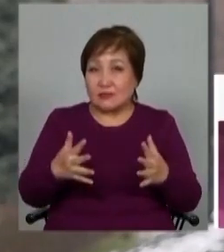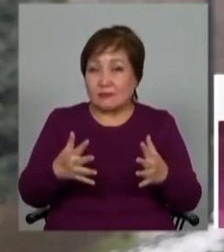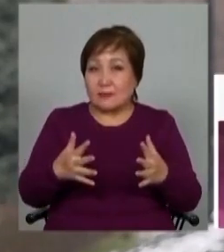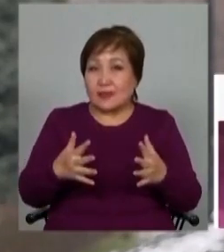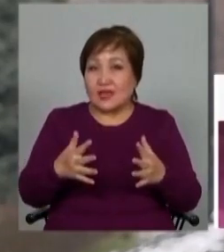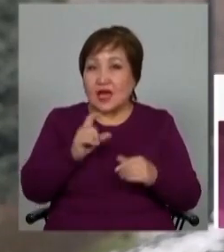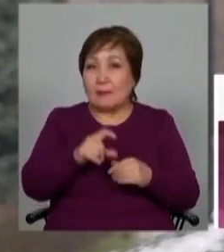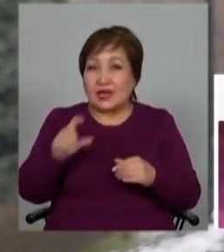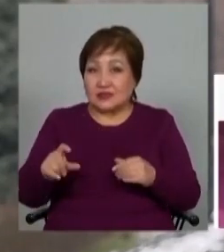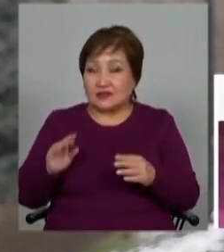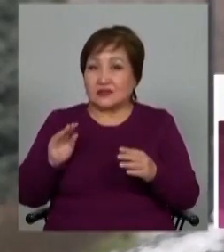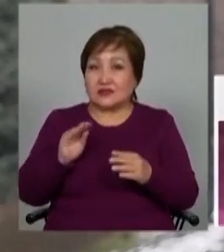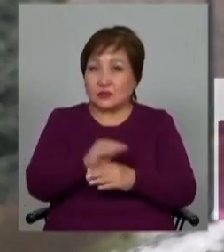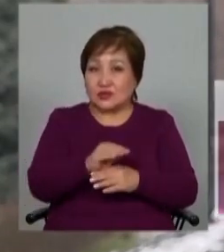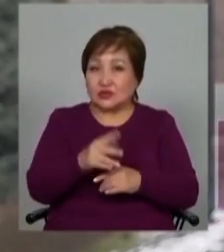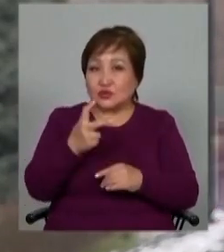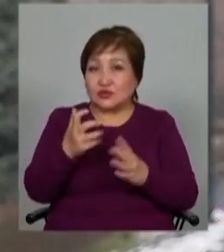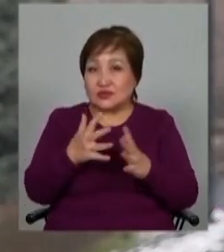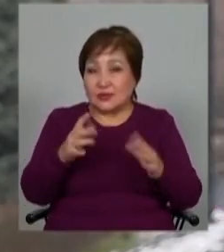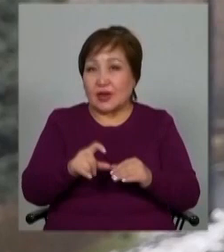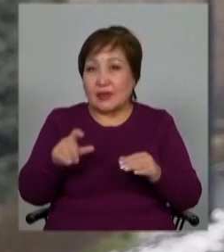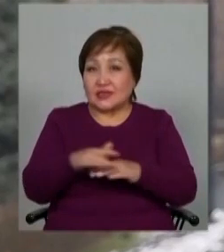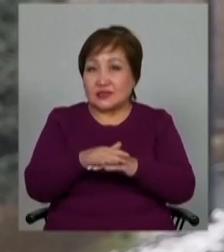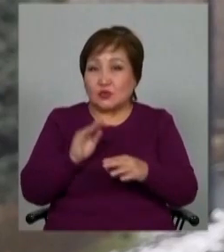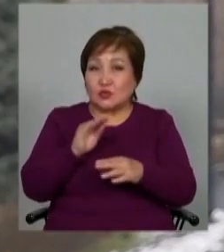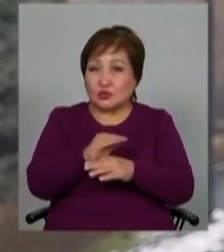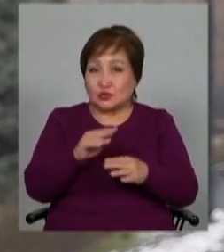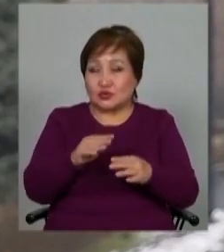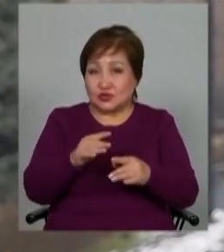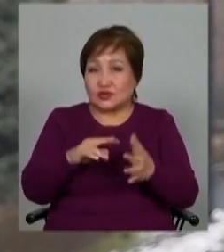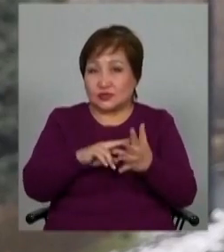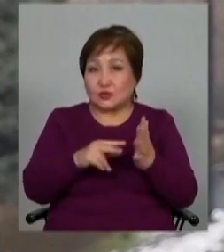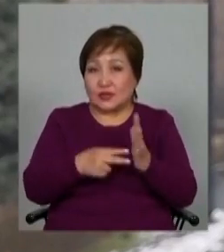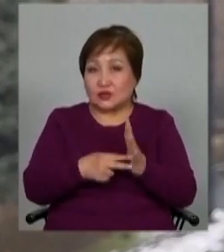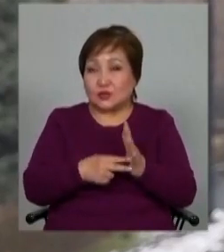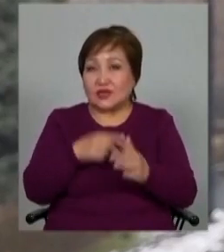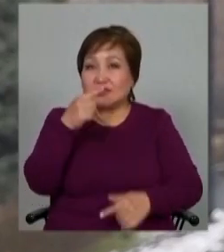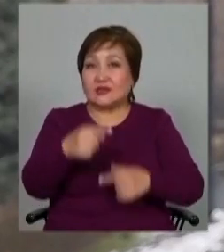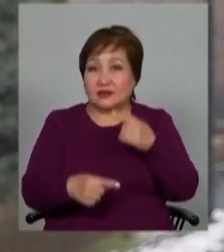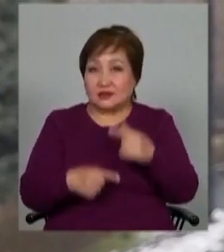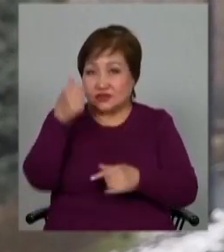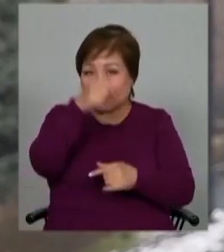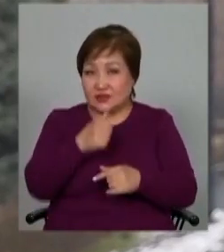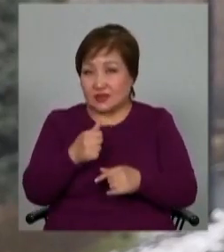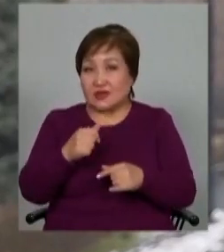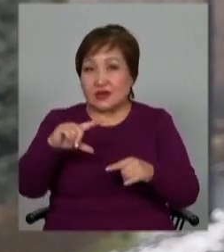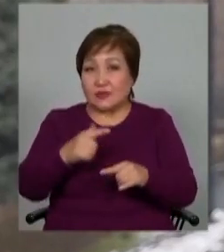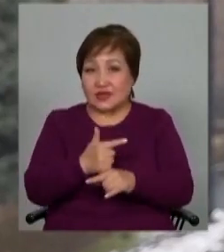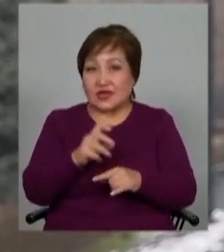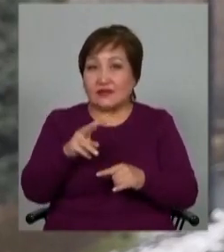қосылған, 300-ден артық абоненттер қазір қосылу үстінде, жоспарлануда. Келесі жылға біз тағы да Алатау ауданының,